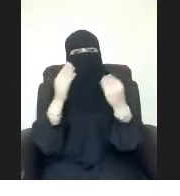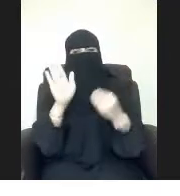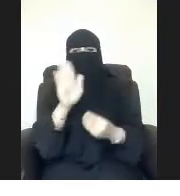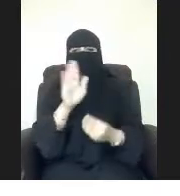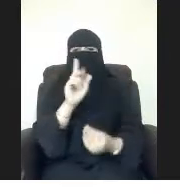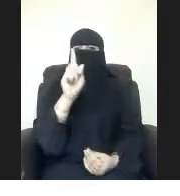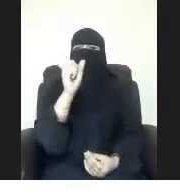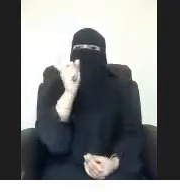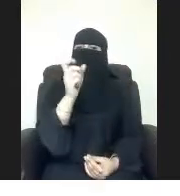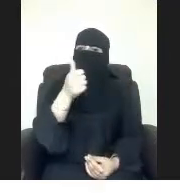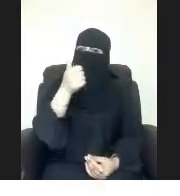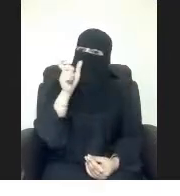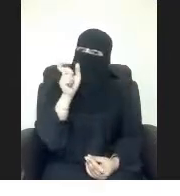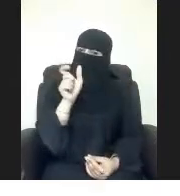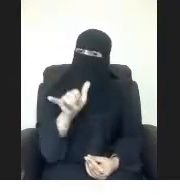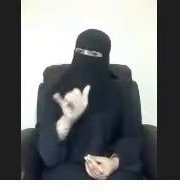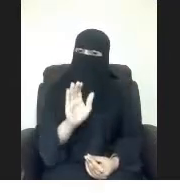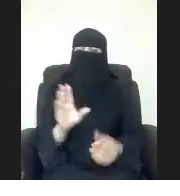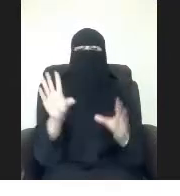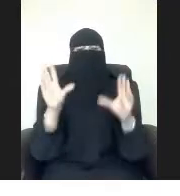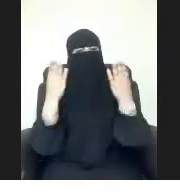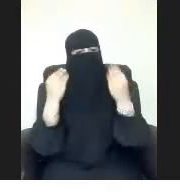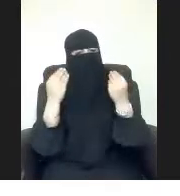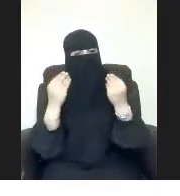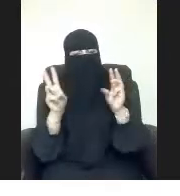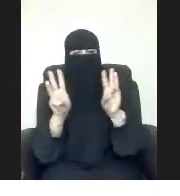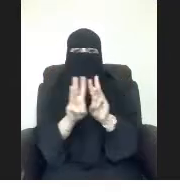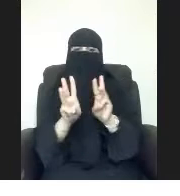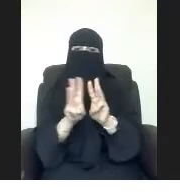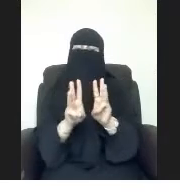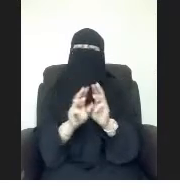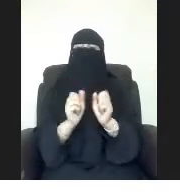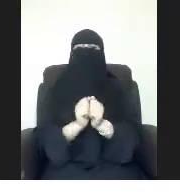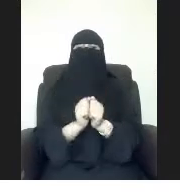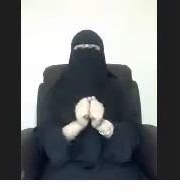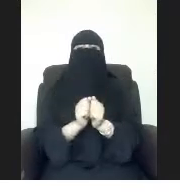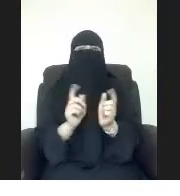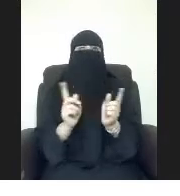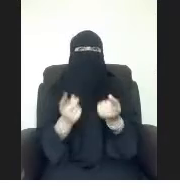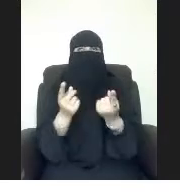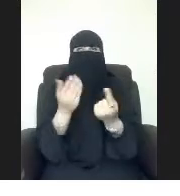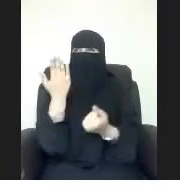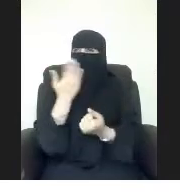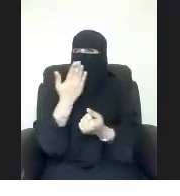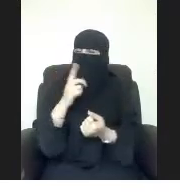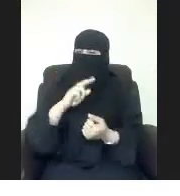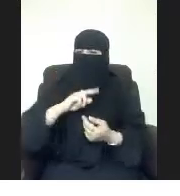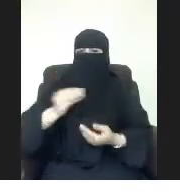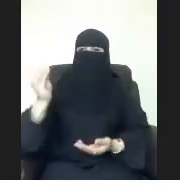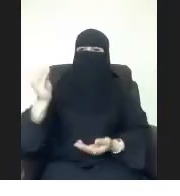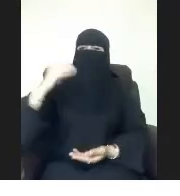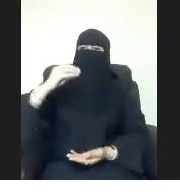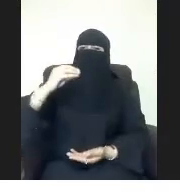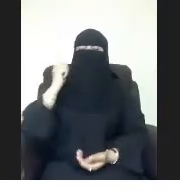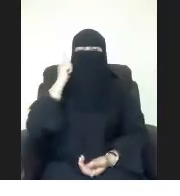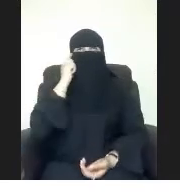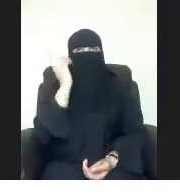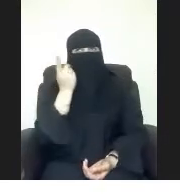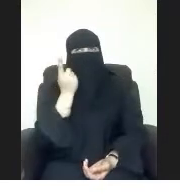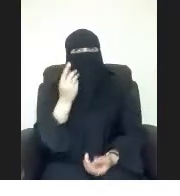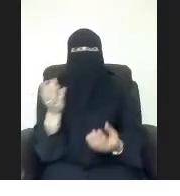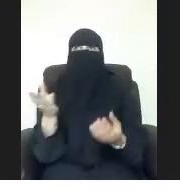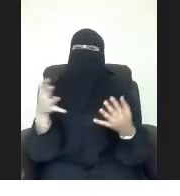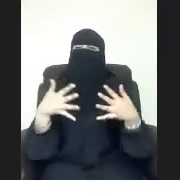والتعلم الإلكتروني. ويمكن أن يشارك الطالب في التعلم عبر الإنترنت في مقرر إضافي أو تكميلي، أو يشارك في مدرسة أو